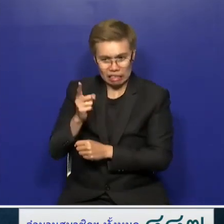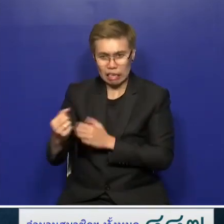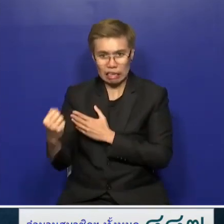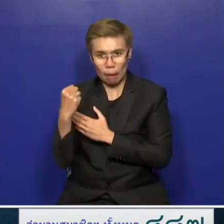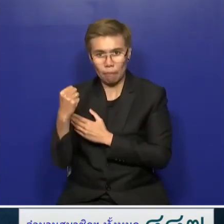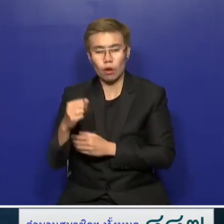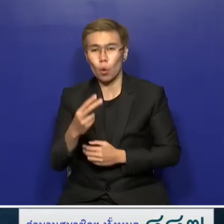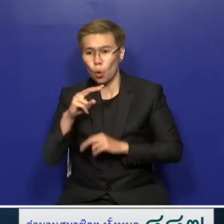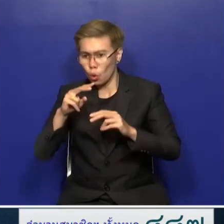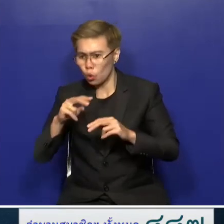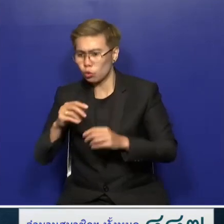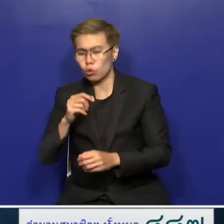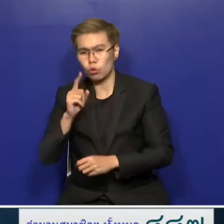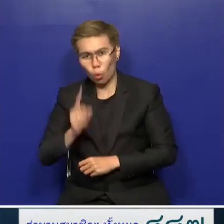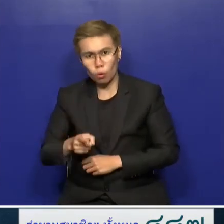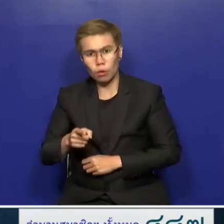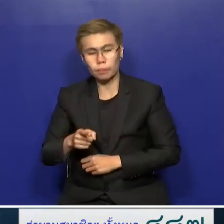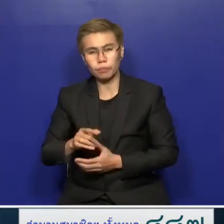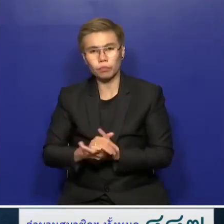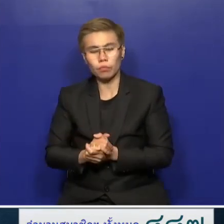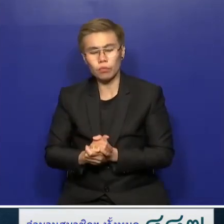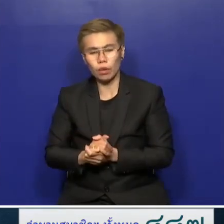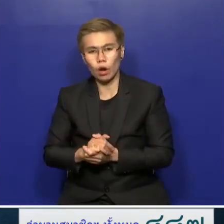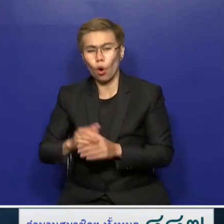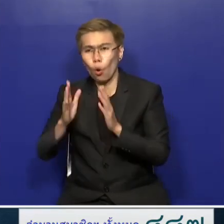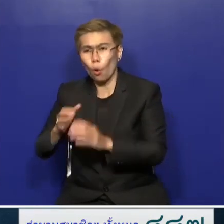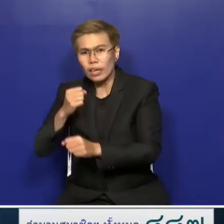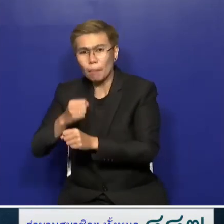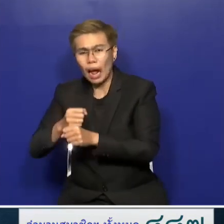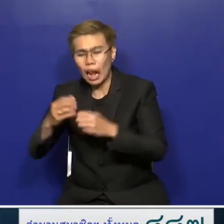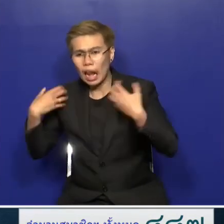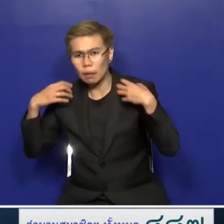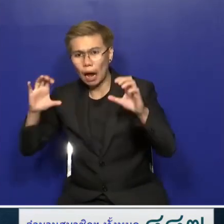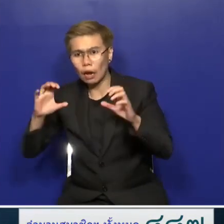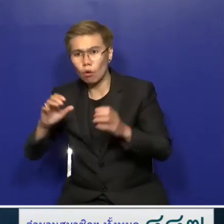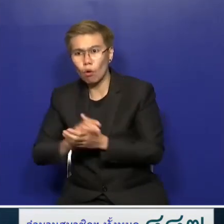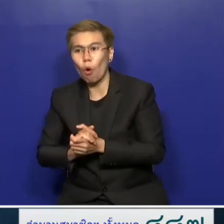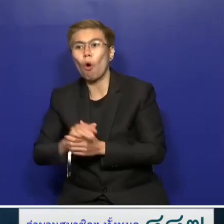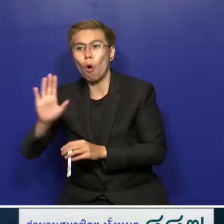เป็นคนที่หน่วยงานของลัศต partagerที่เกิล